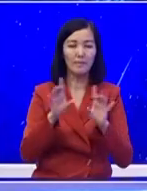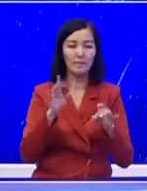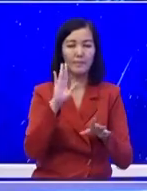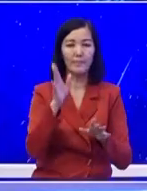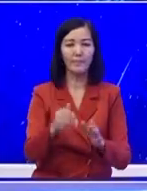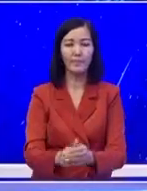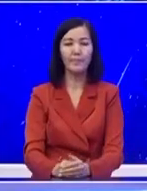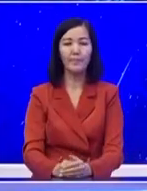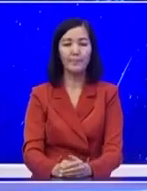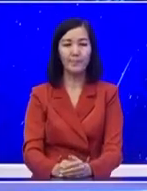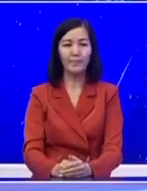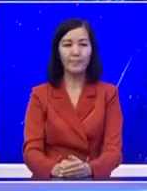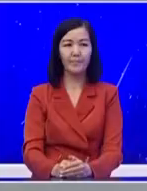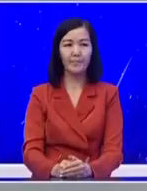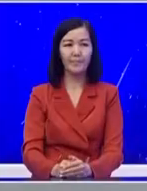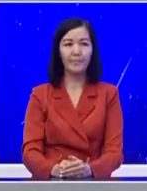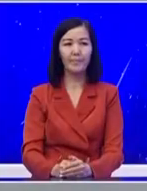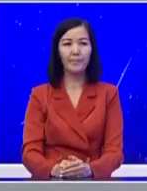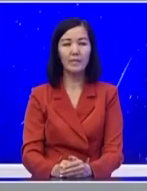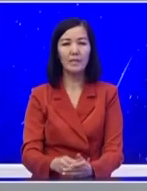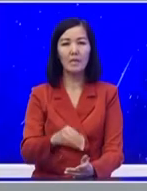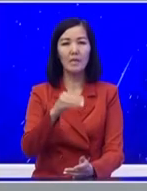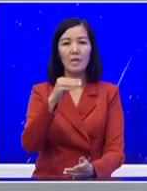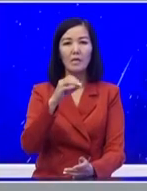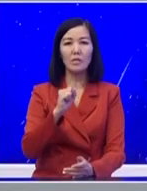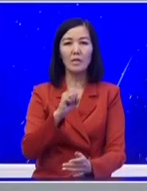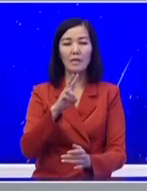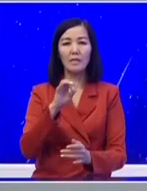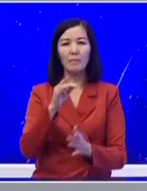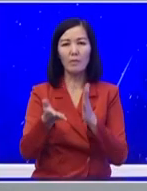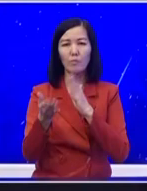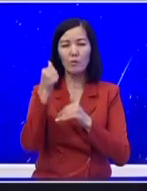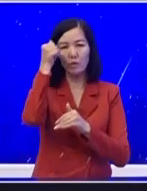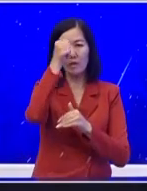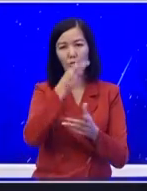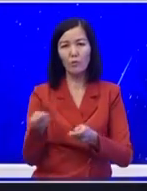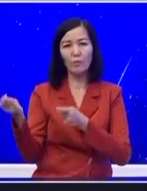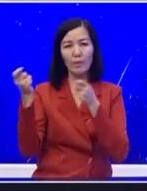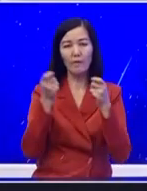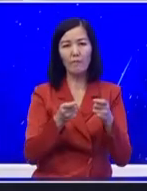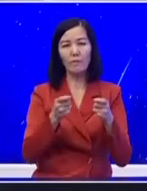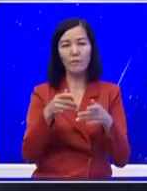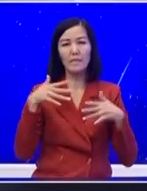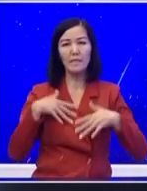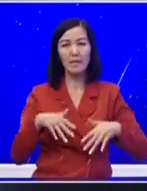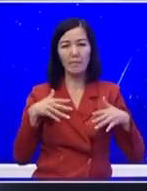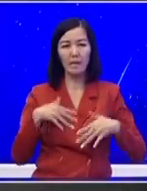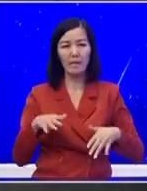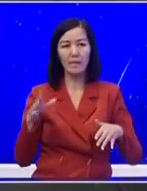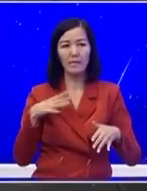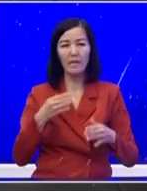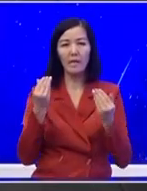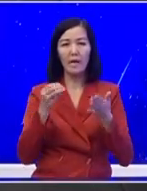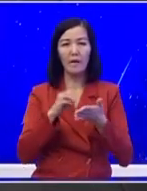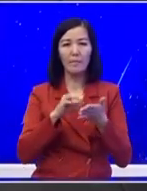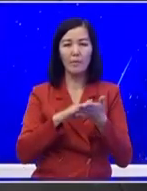расскажет Алексей Цой. Жанибек Окасов еще в прошлом году привез автомобиль из Армении. Машина, как положено, была оформлена на него,